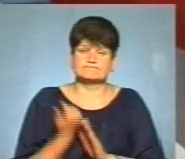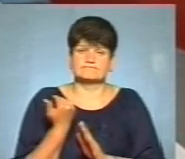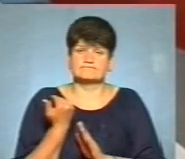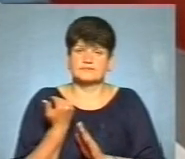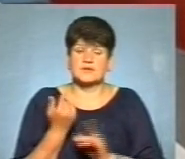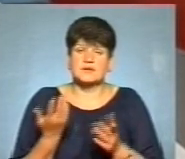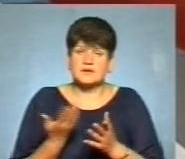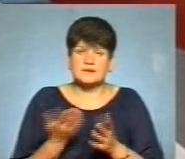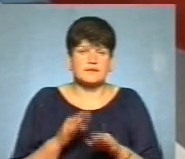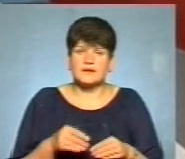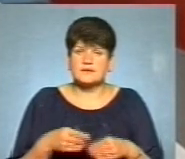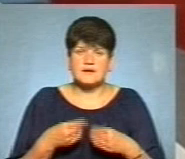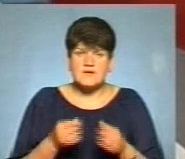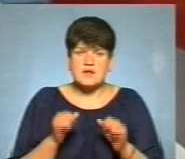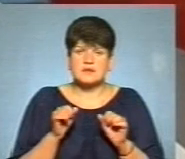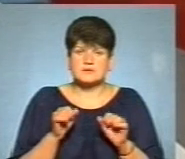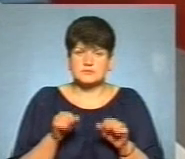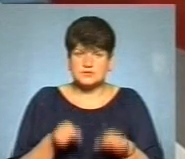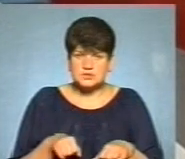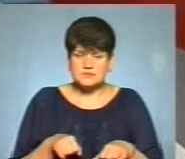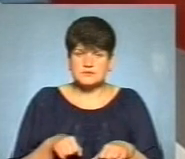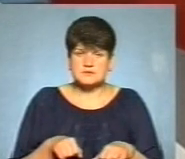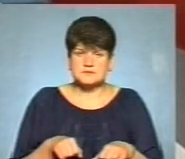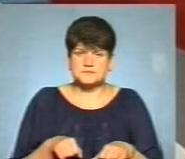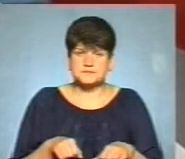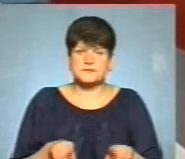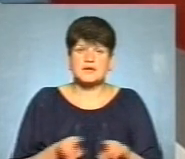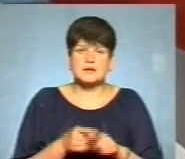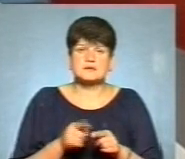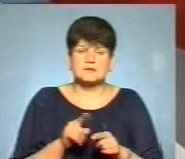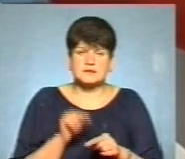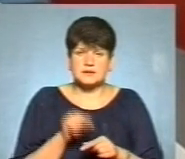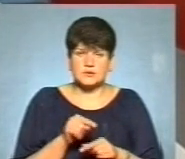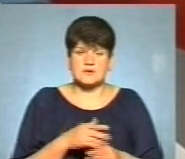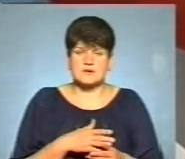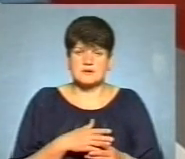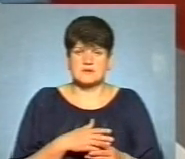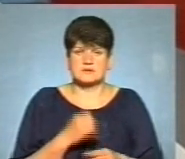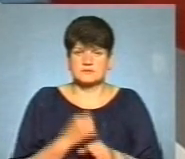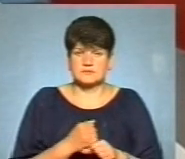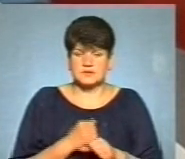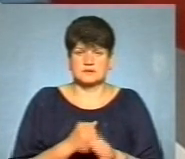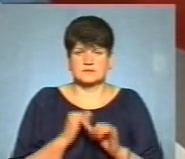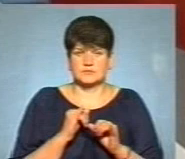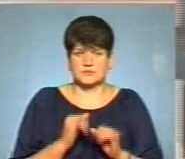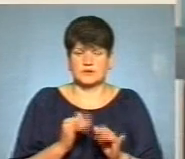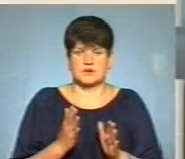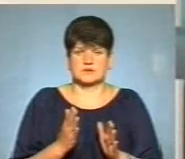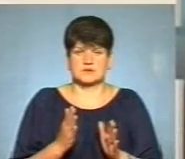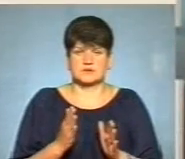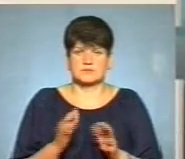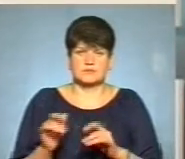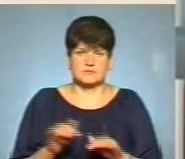якісь нові, які б не давали можливості, скажімо, ось таким чином активізуватися ось цим несприятливим